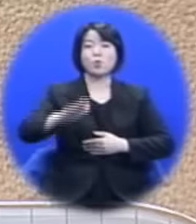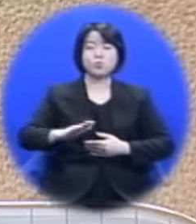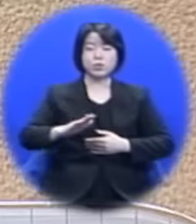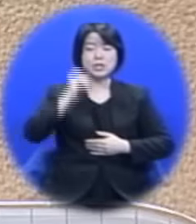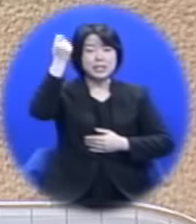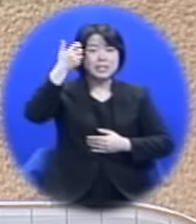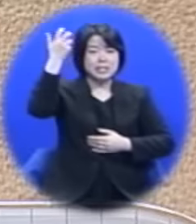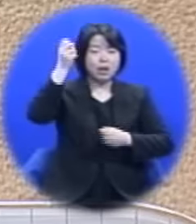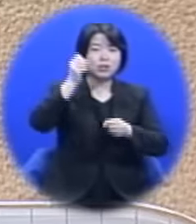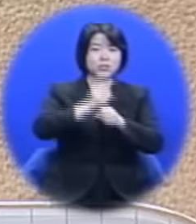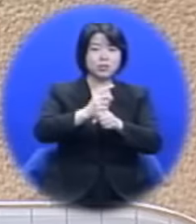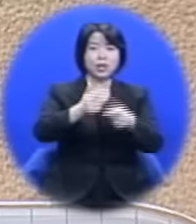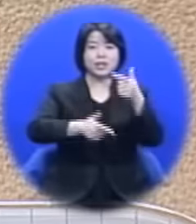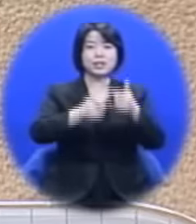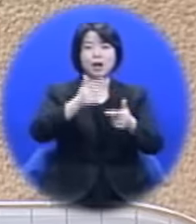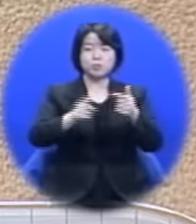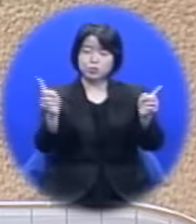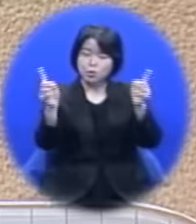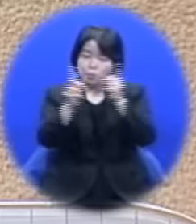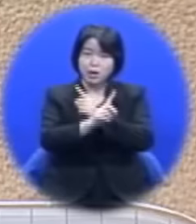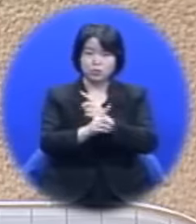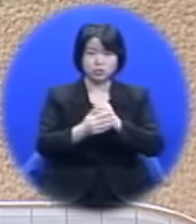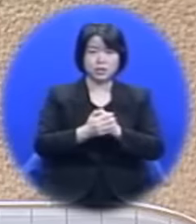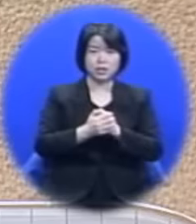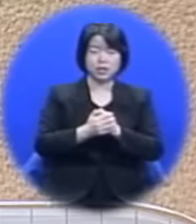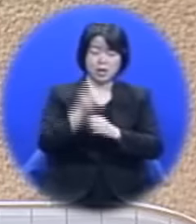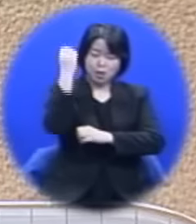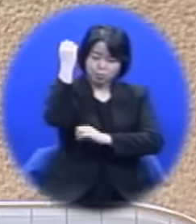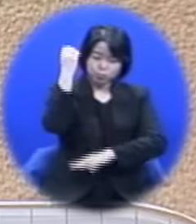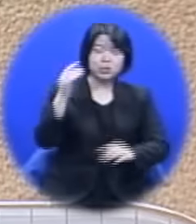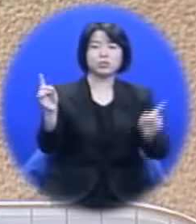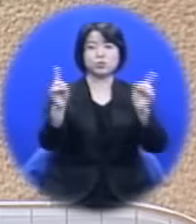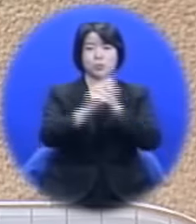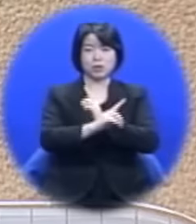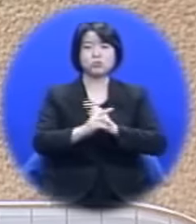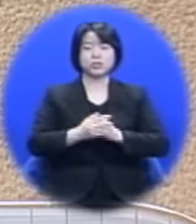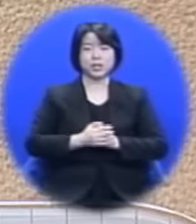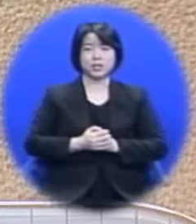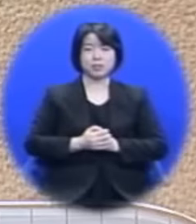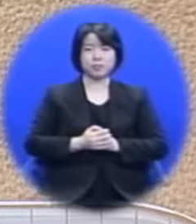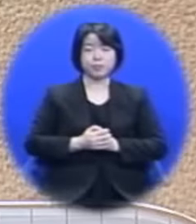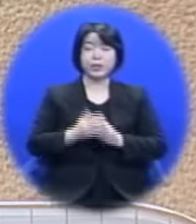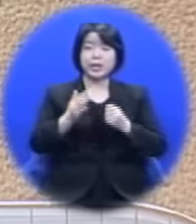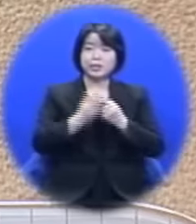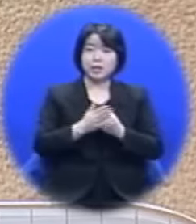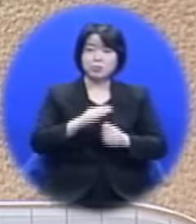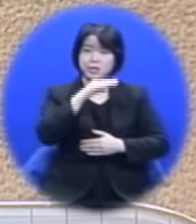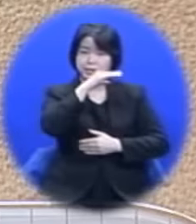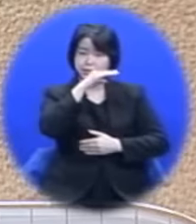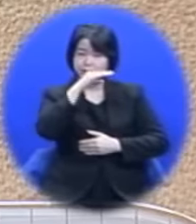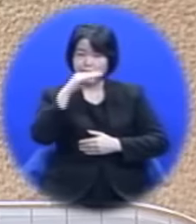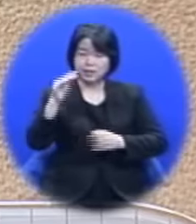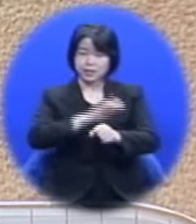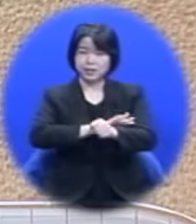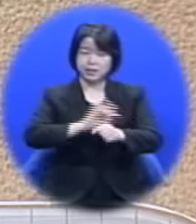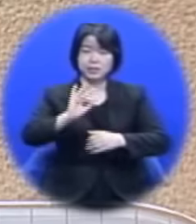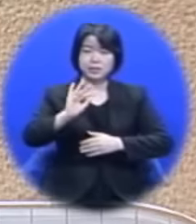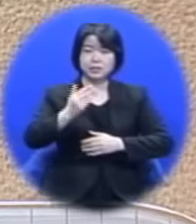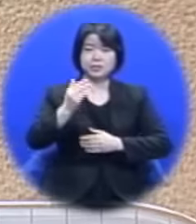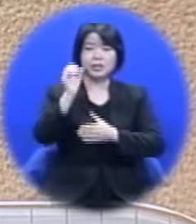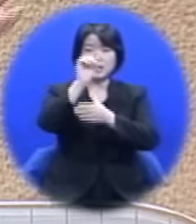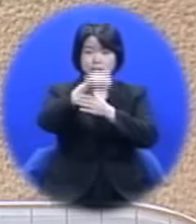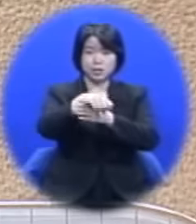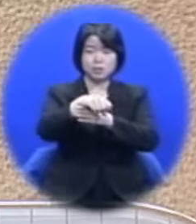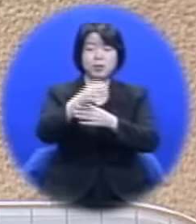고치자 않는 거 뿌리를 고치자는 거예요 그래서 제대로 된 열매가 맺히게 하자는 거예요